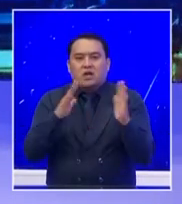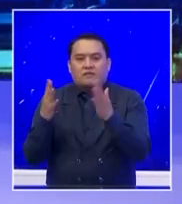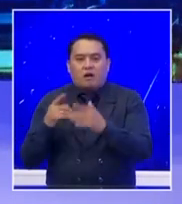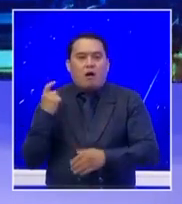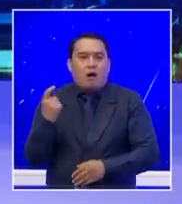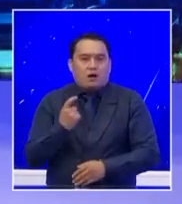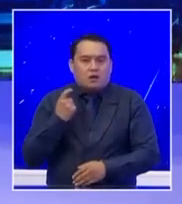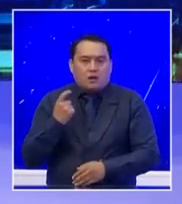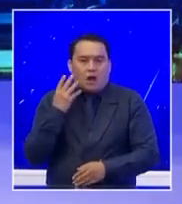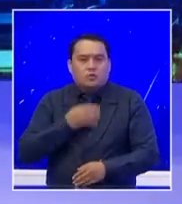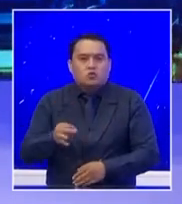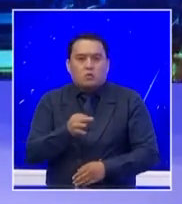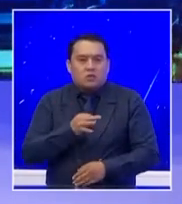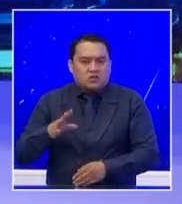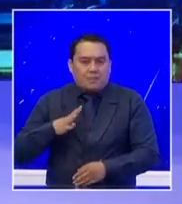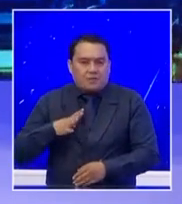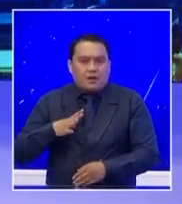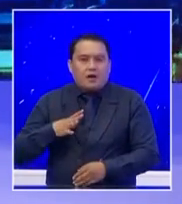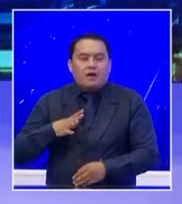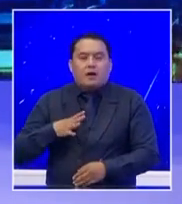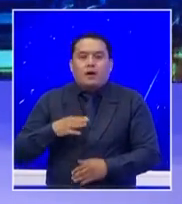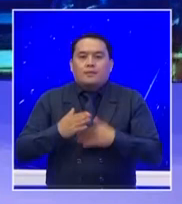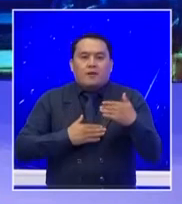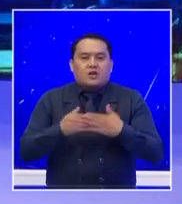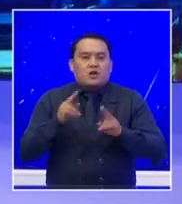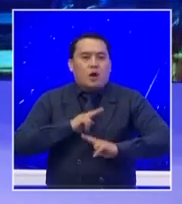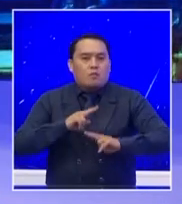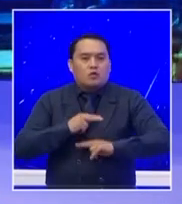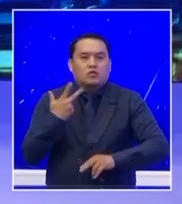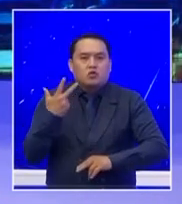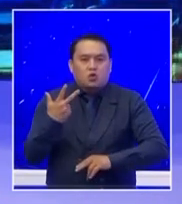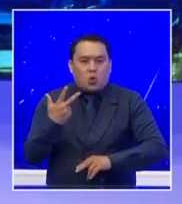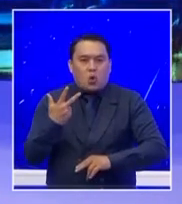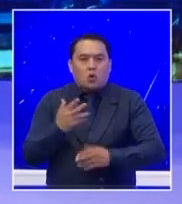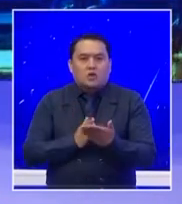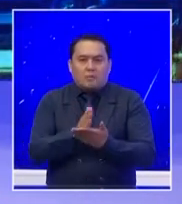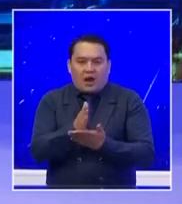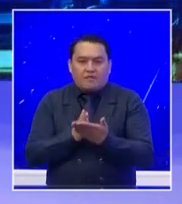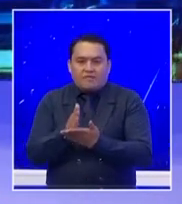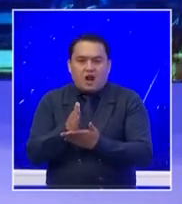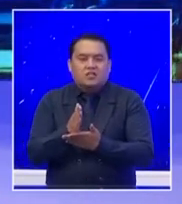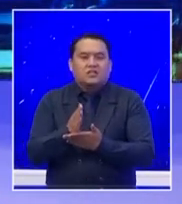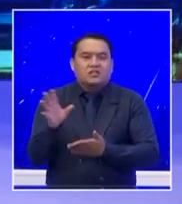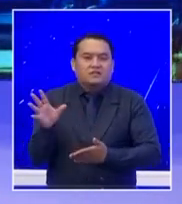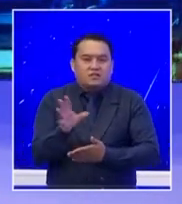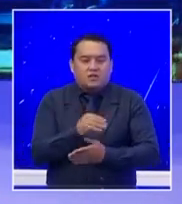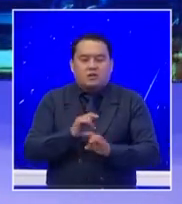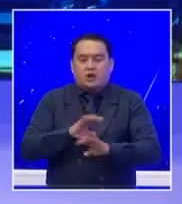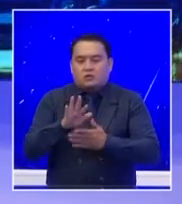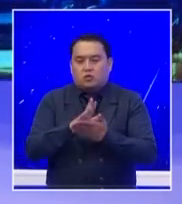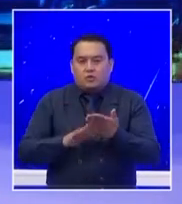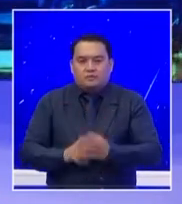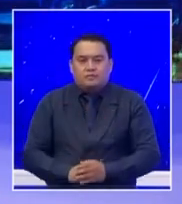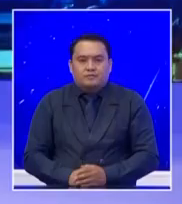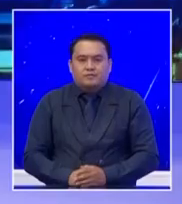и служб ЧС Алматинской области. Профилактические работы ведутся в трех стихиях – в воздухе, на суше и на воде, рассказывает